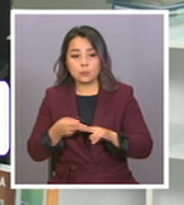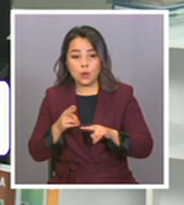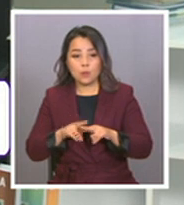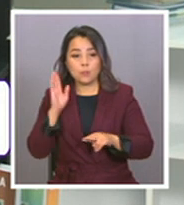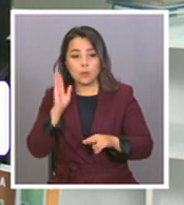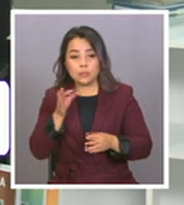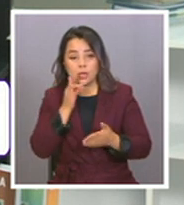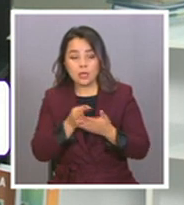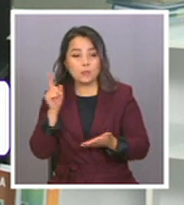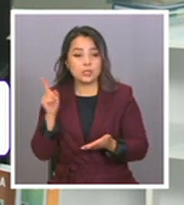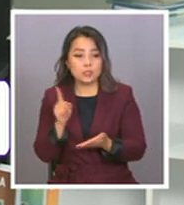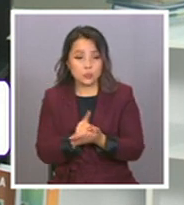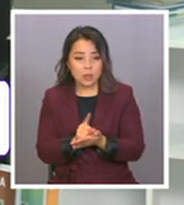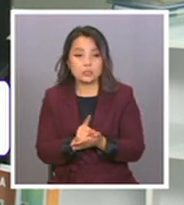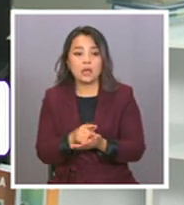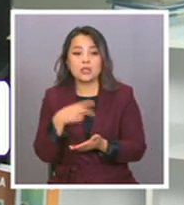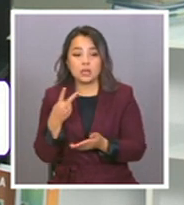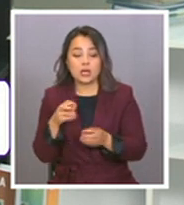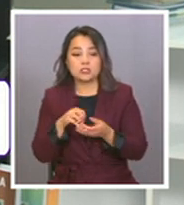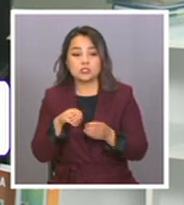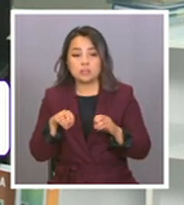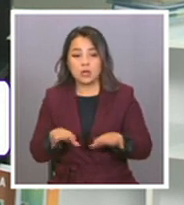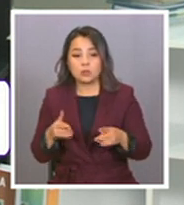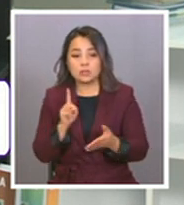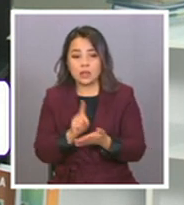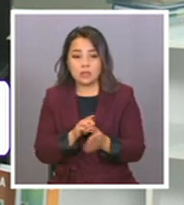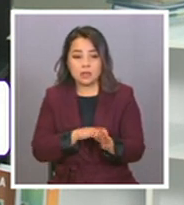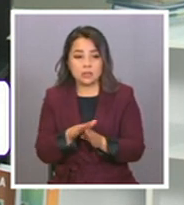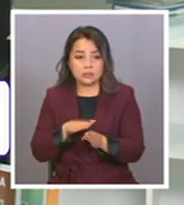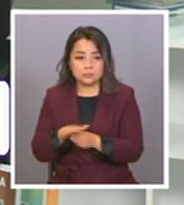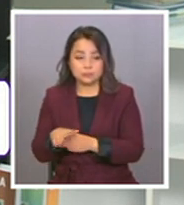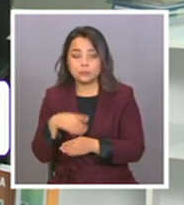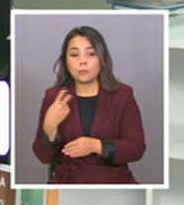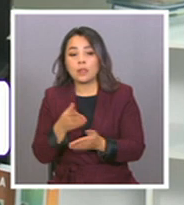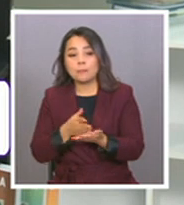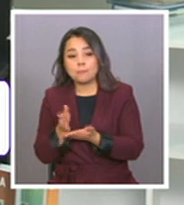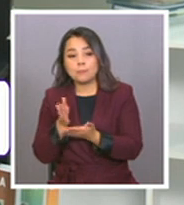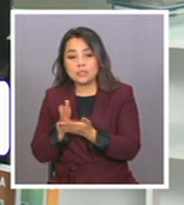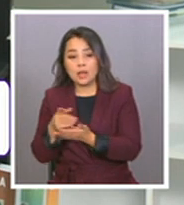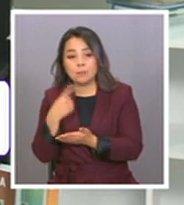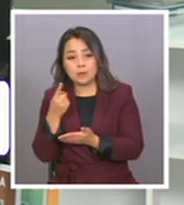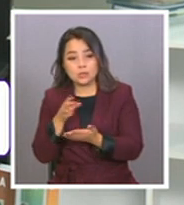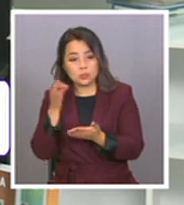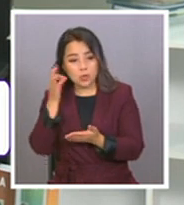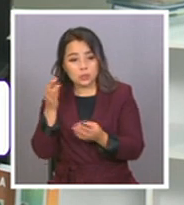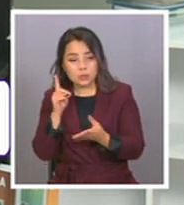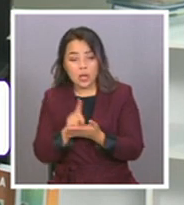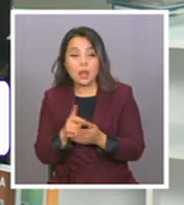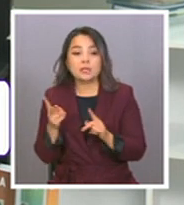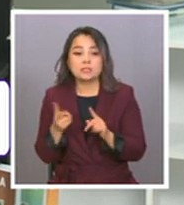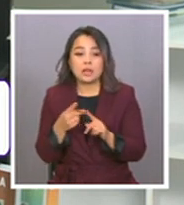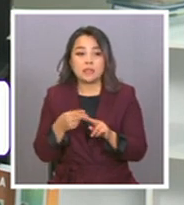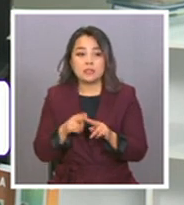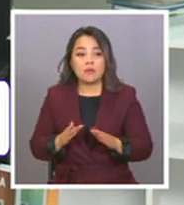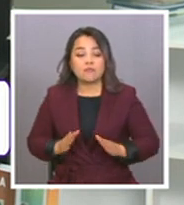бізде міндетті түрде екі шарт орындалу керек. Біріншіден олардың бағыттары бір жақ бетке қарау керек, екіншіден ол